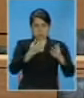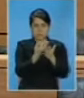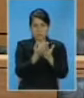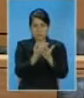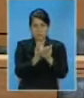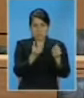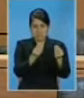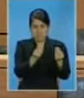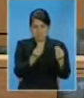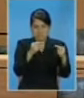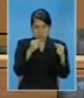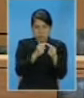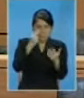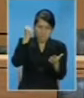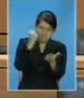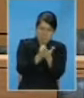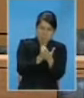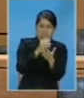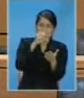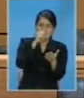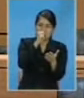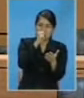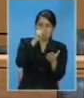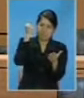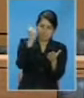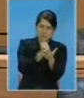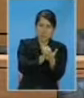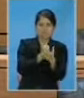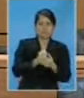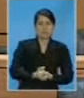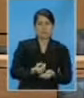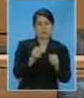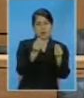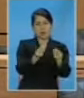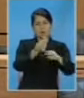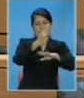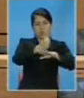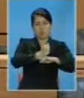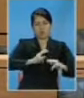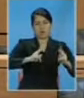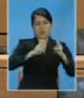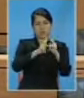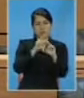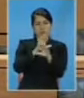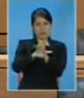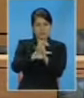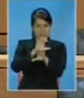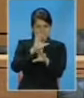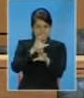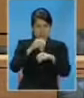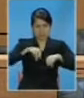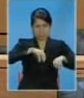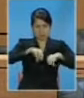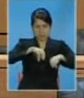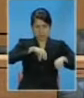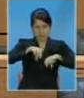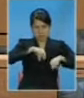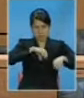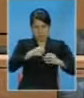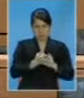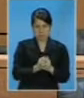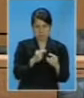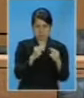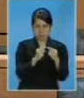ากนะครับให้รัฐมนตรีว่าการกระทรวงมหาดไทยดำเนินการกับผู้กระทำ